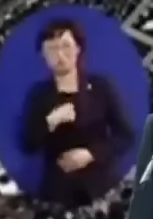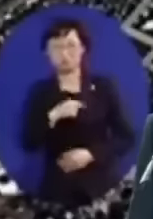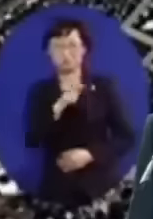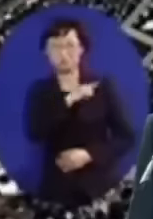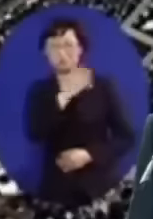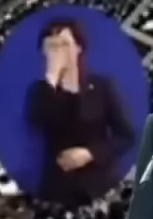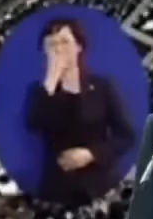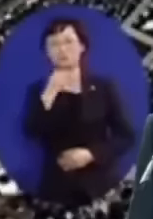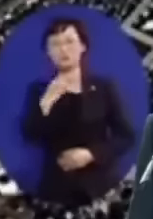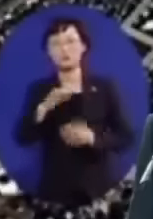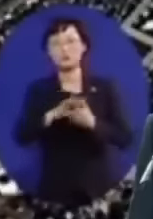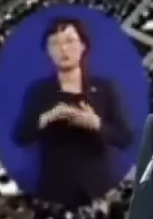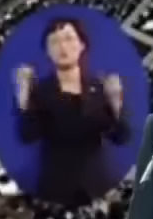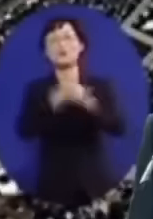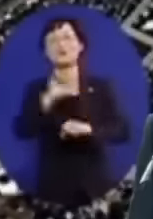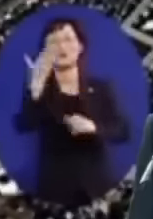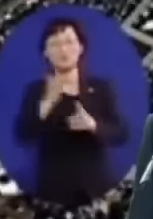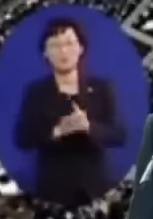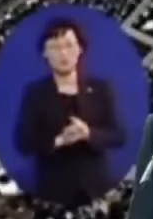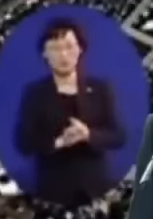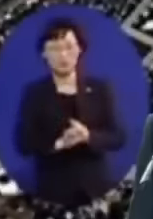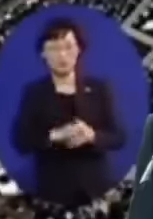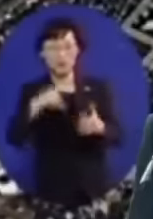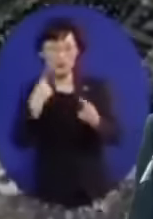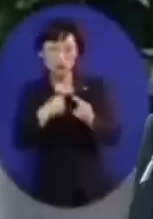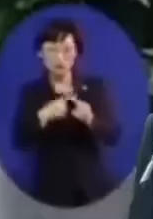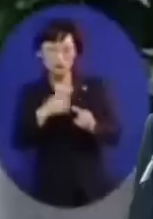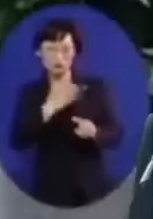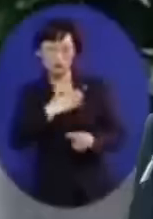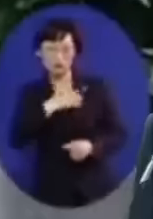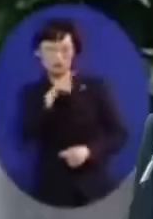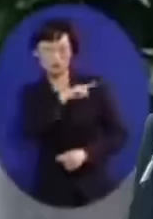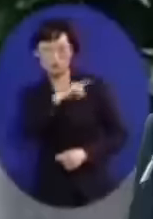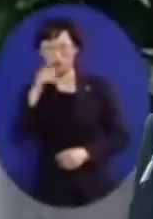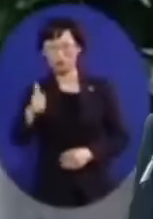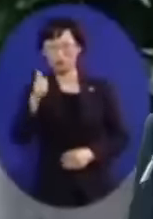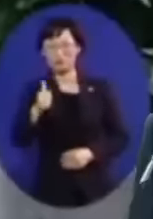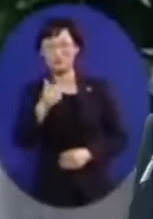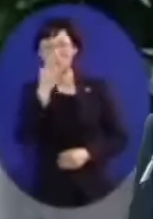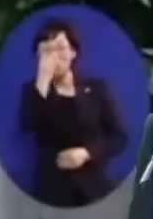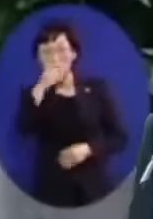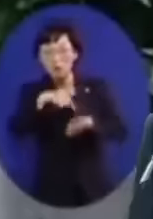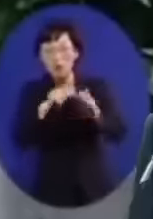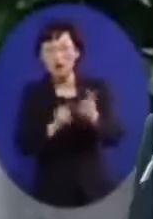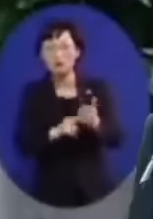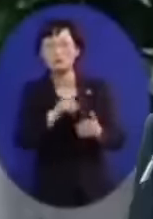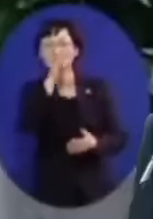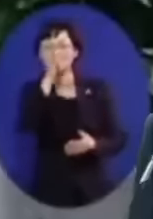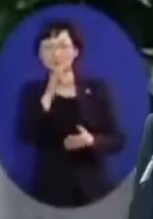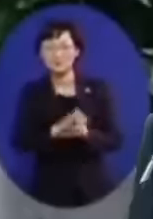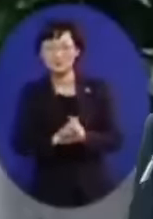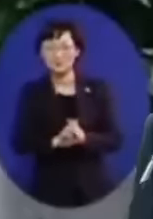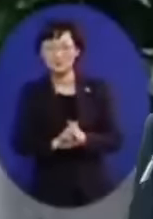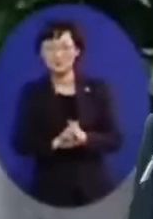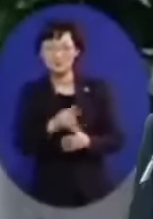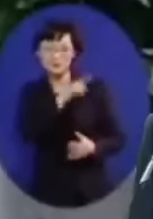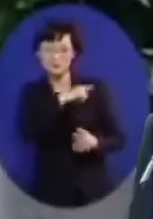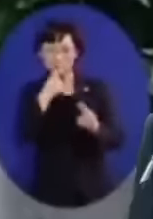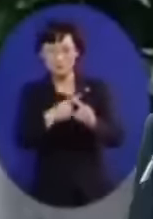것입니다. 첫째, 내가 최고라는 교만한 마음이 있습니다. 1등을 한